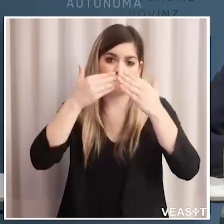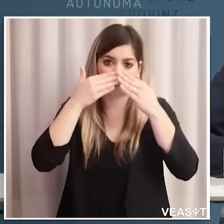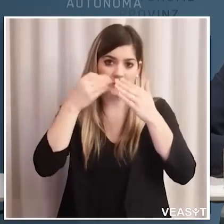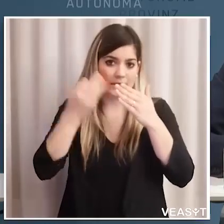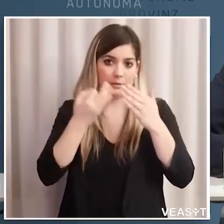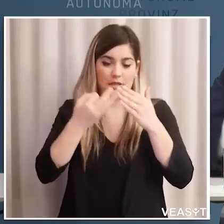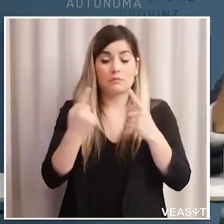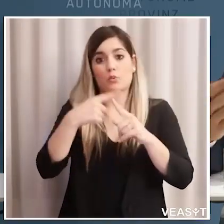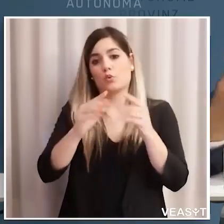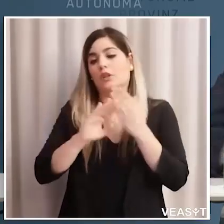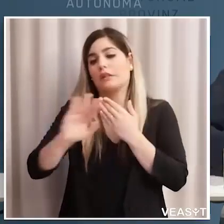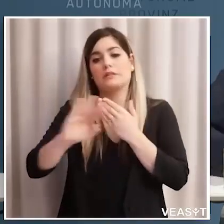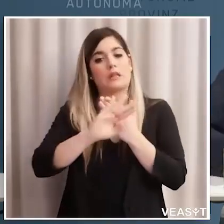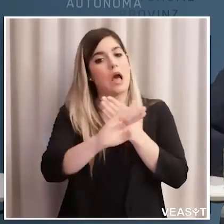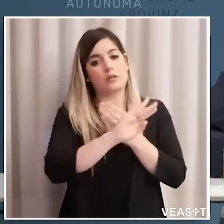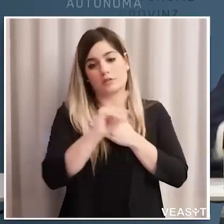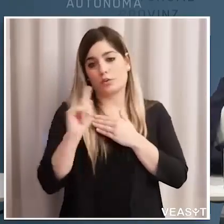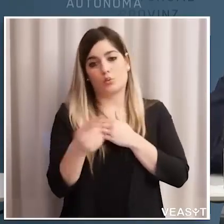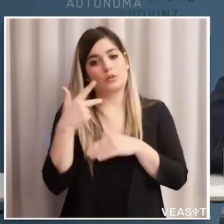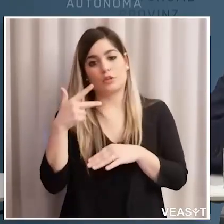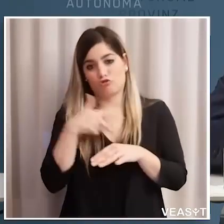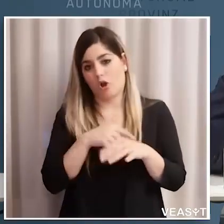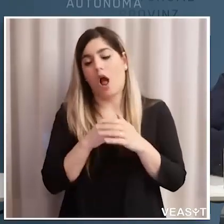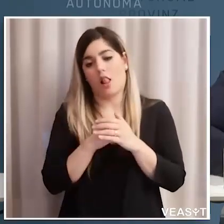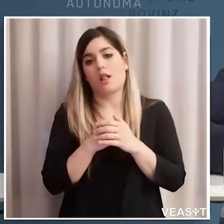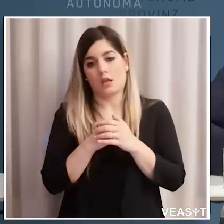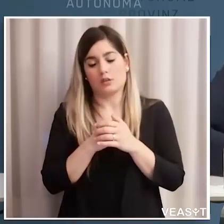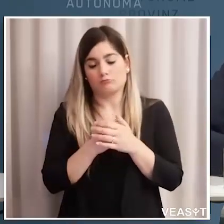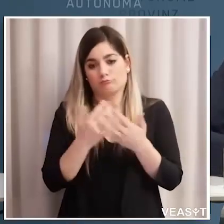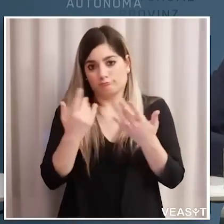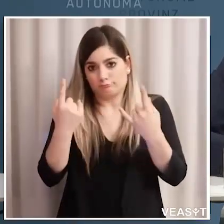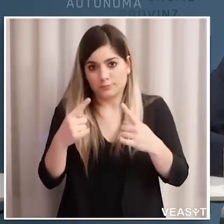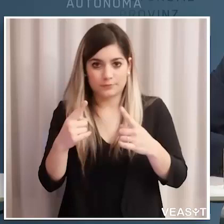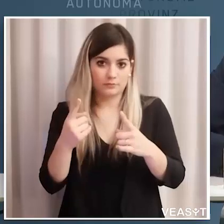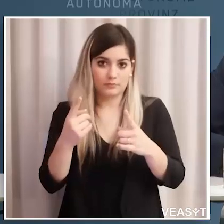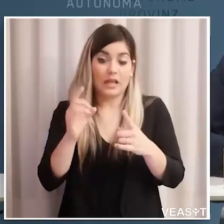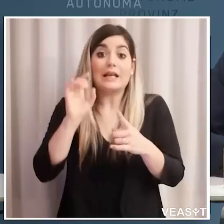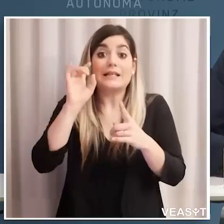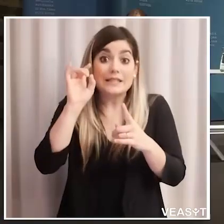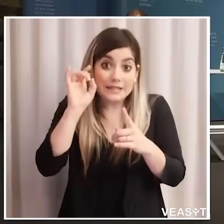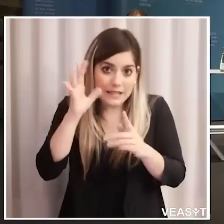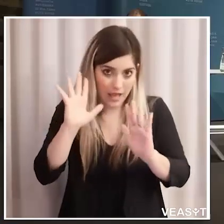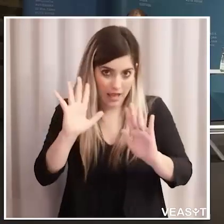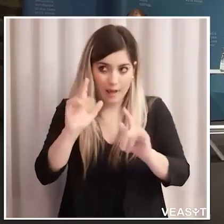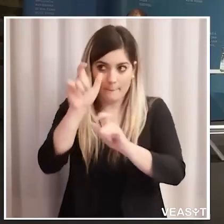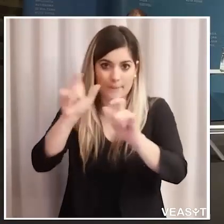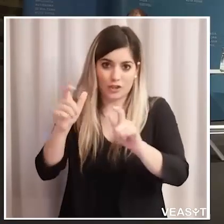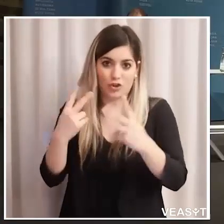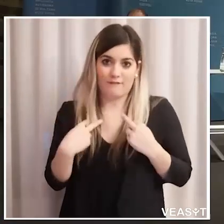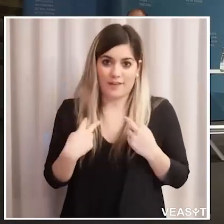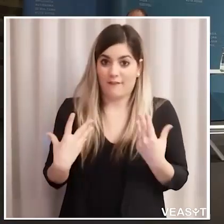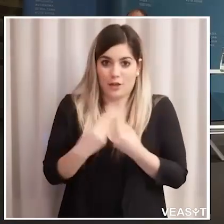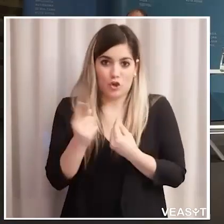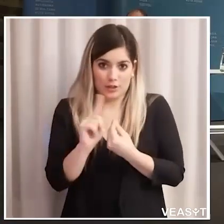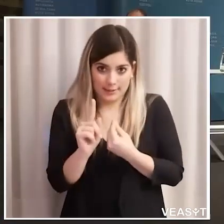sociali se si tratta di persone che non già convivono con me nello stesso appartamento. Ein